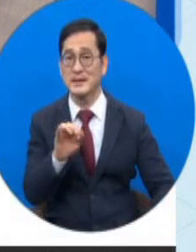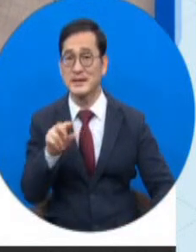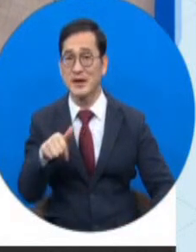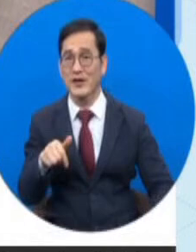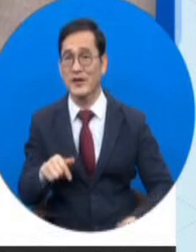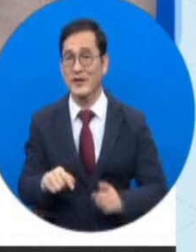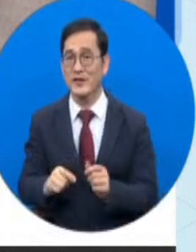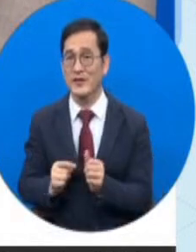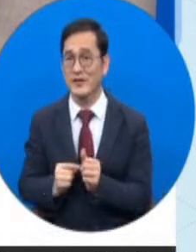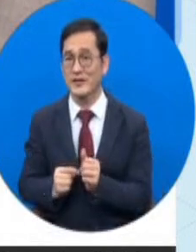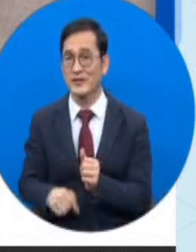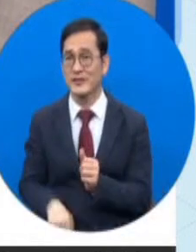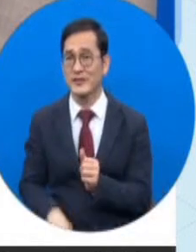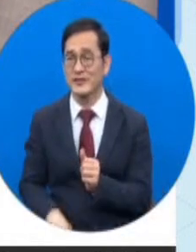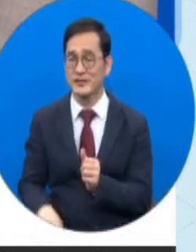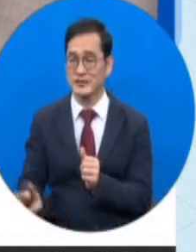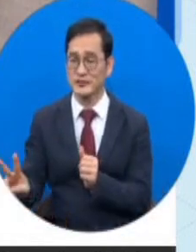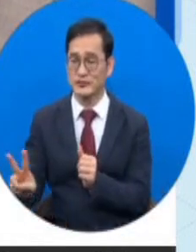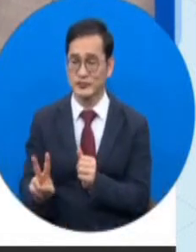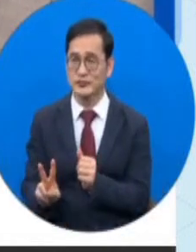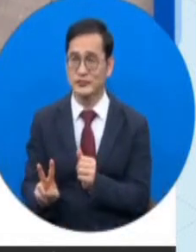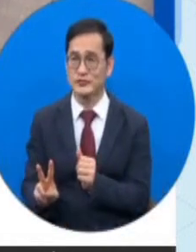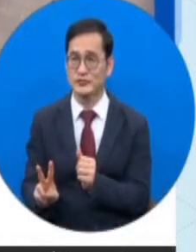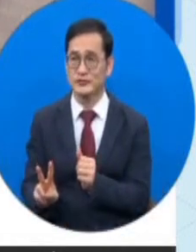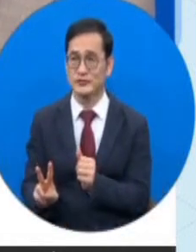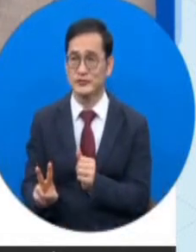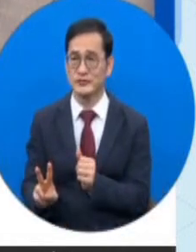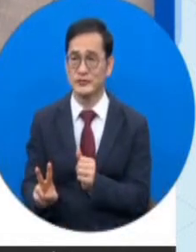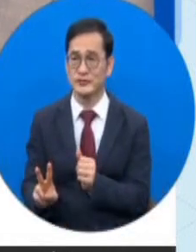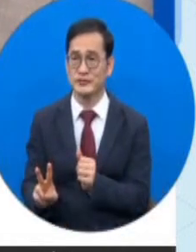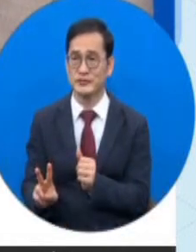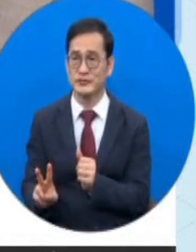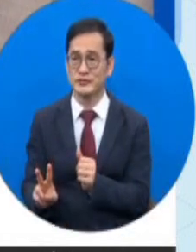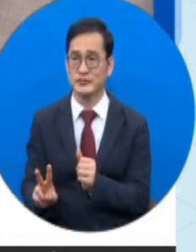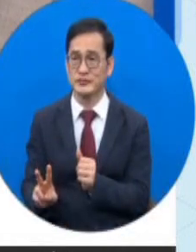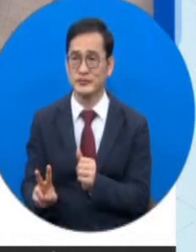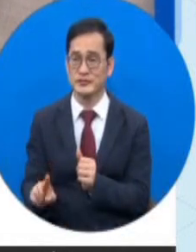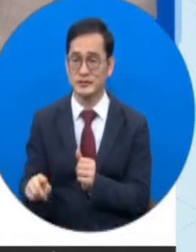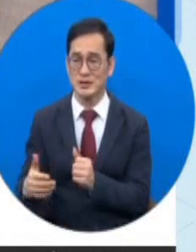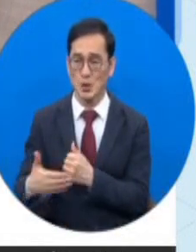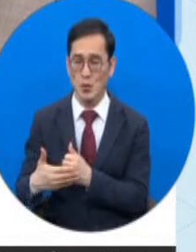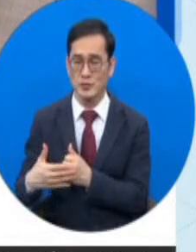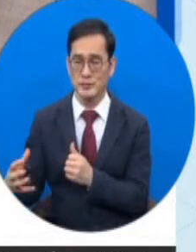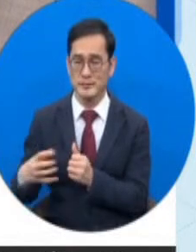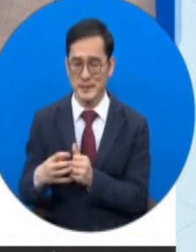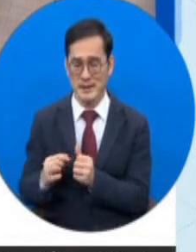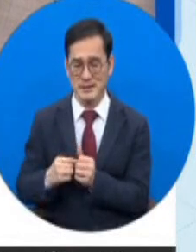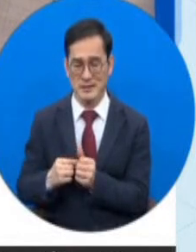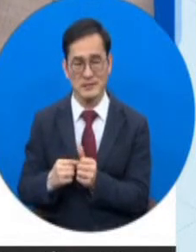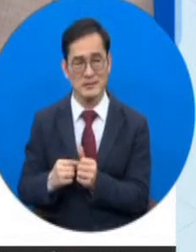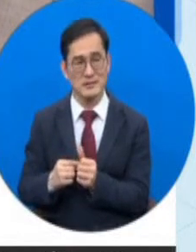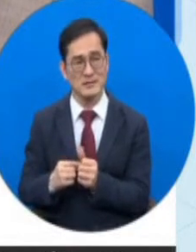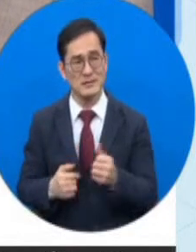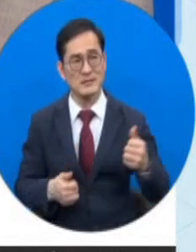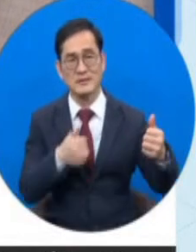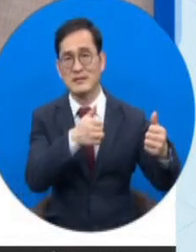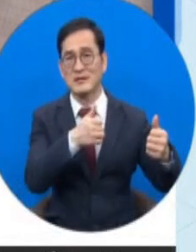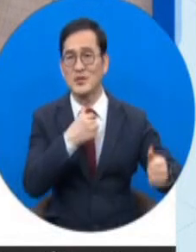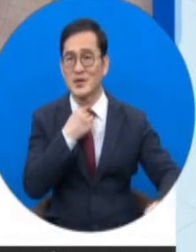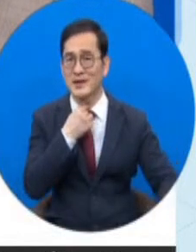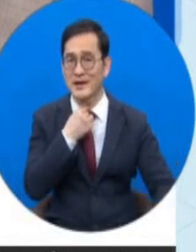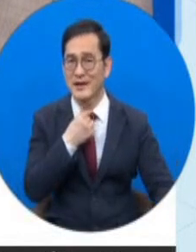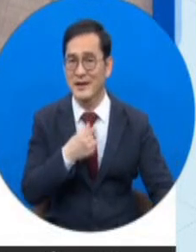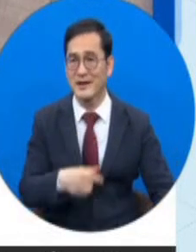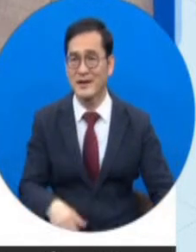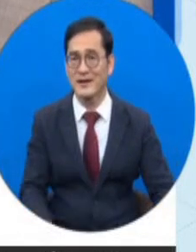아마 다른 두 주자가 불 소식을 되고 본인이 공사 4 나가기를 바라는 거 아니겠습니까 4 그 부분과 관련해서 여론 교사 지표 등을